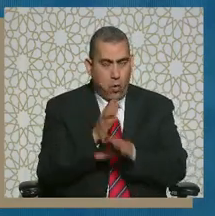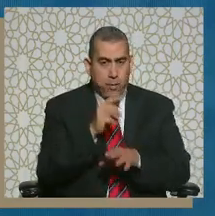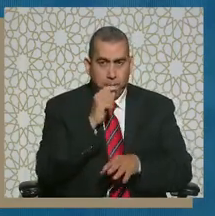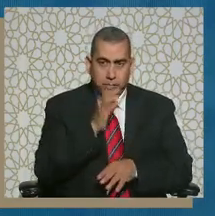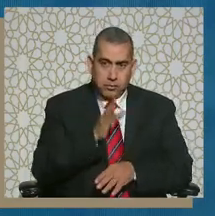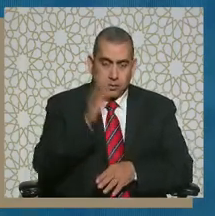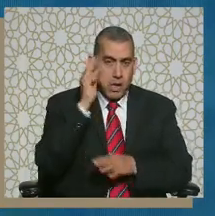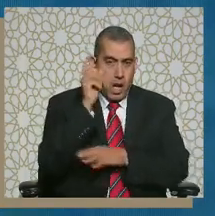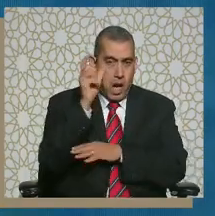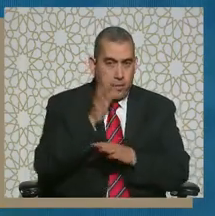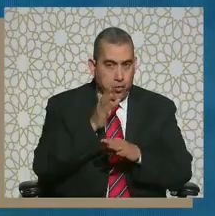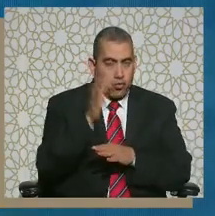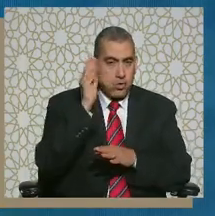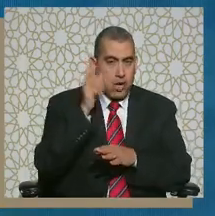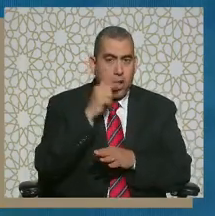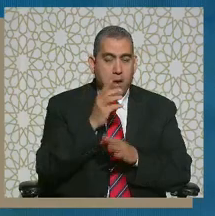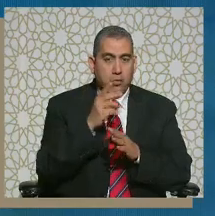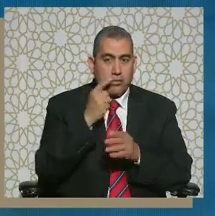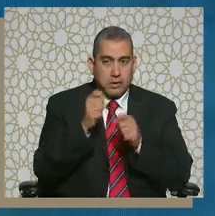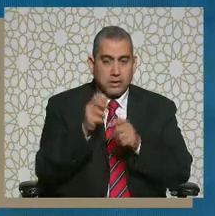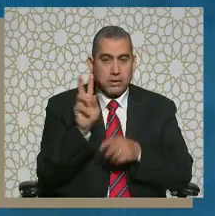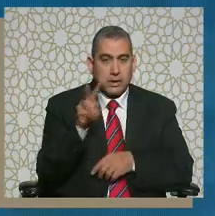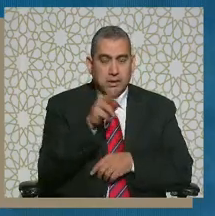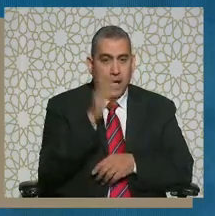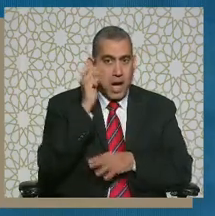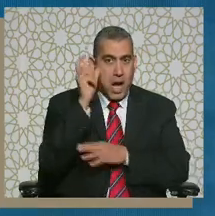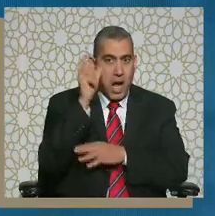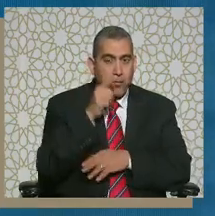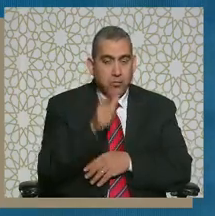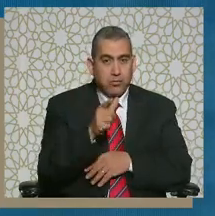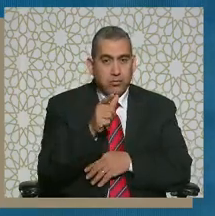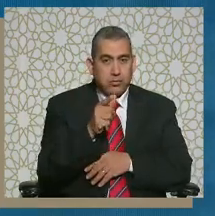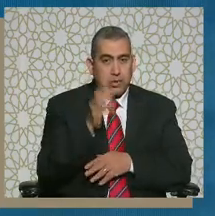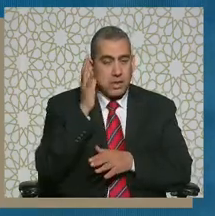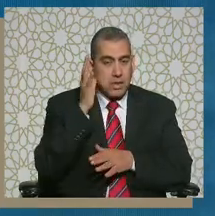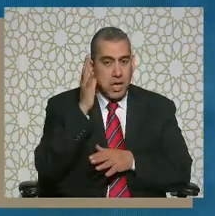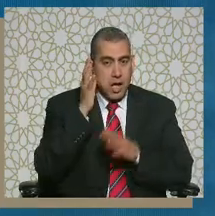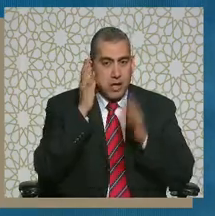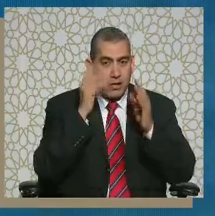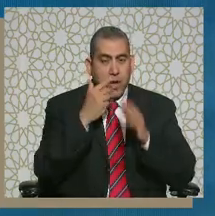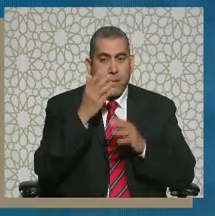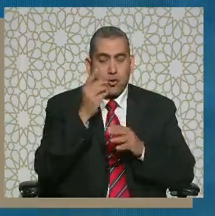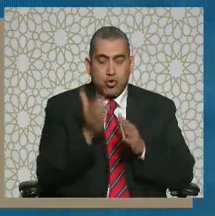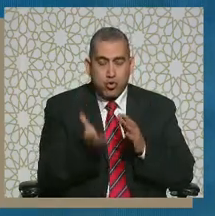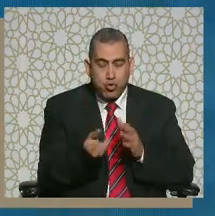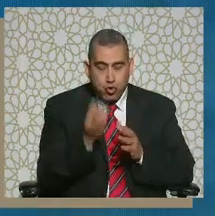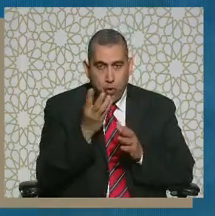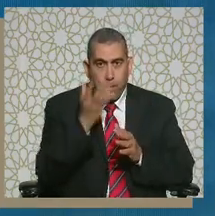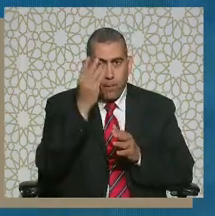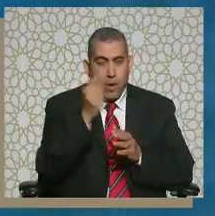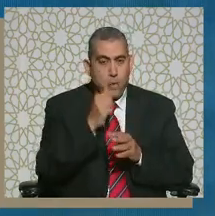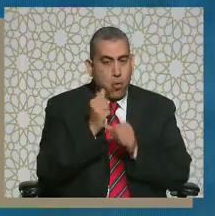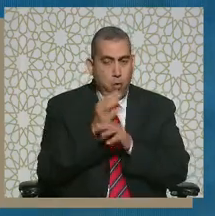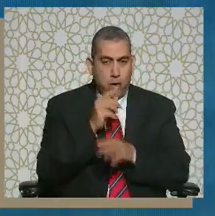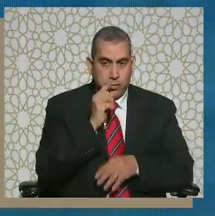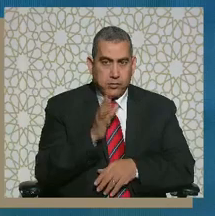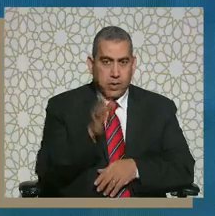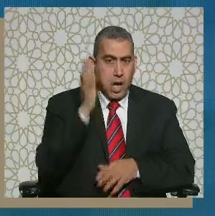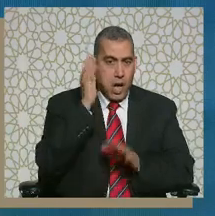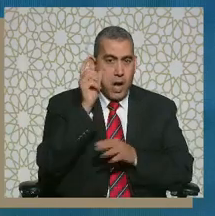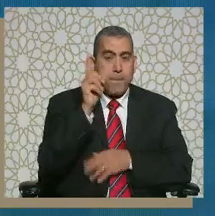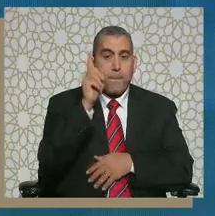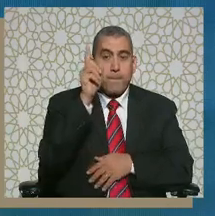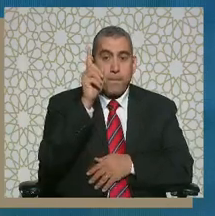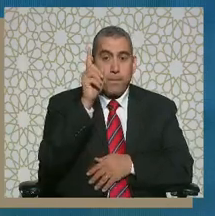الحديث لتقييد الذهاب الى المسجد مثلا بصلاه بصلاه النهار او بصلاه الليل ولكن